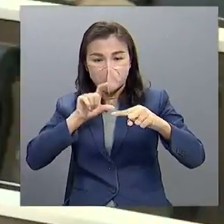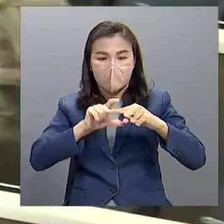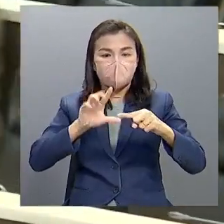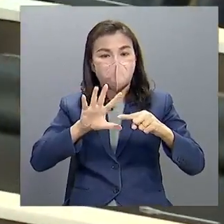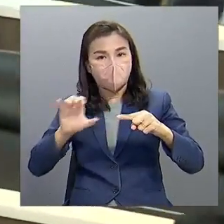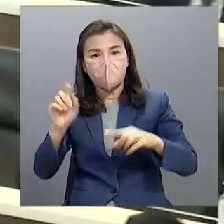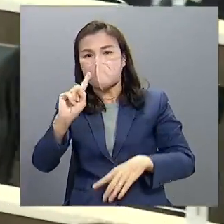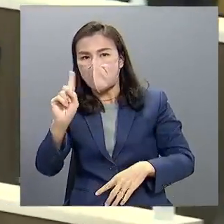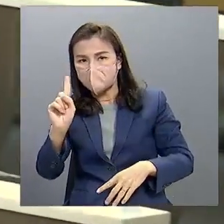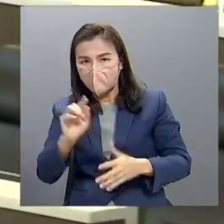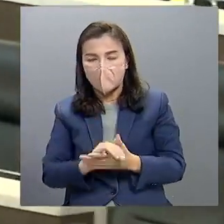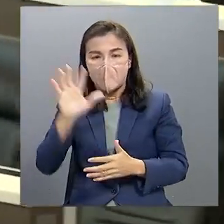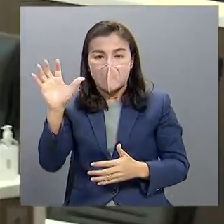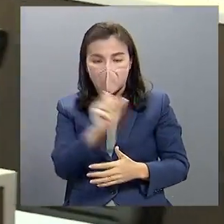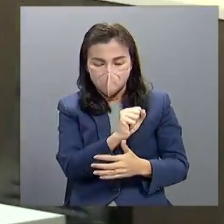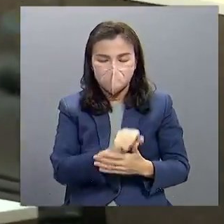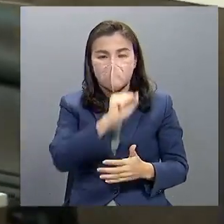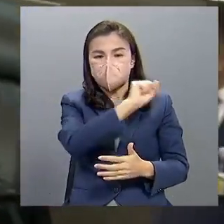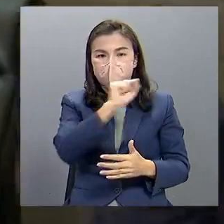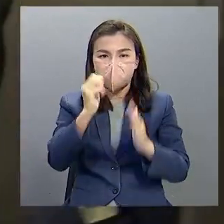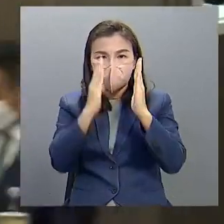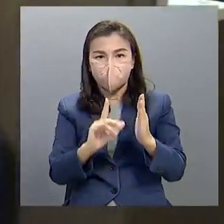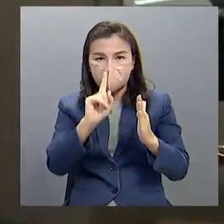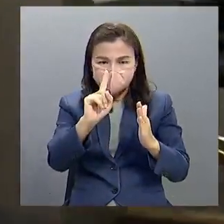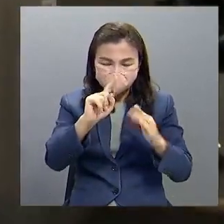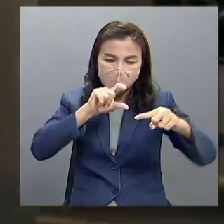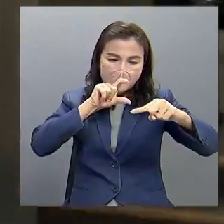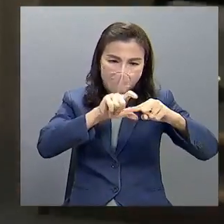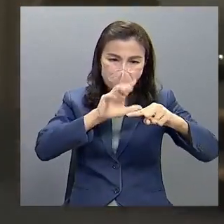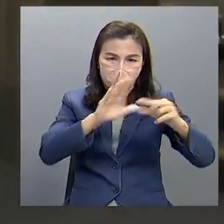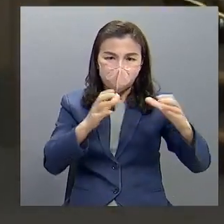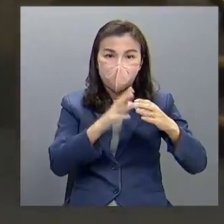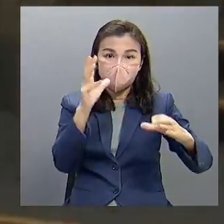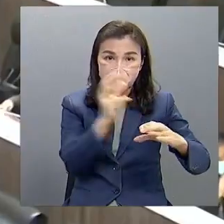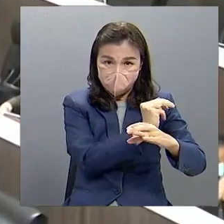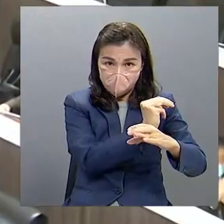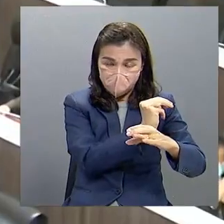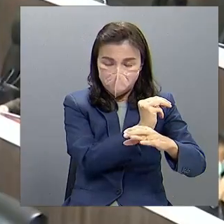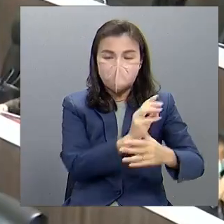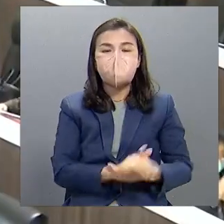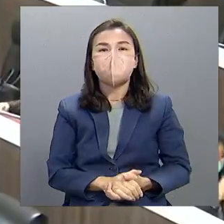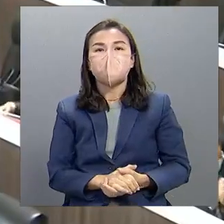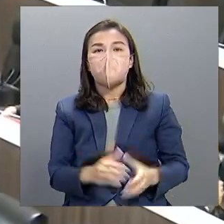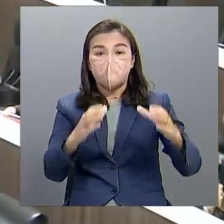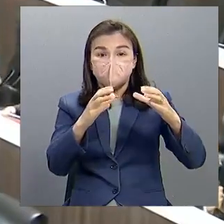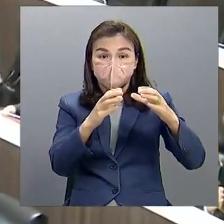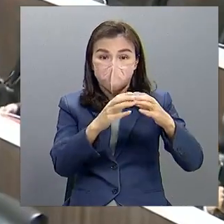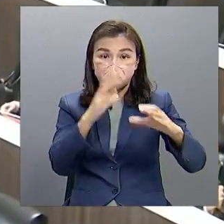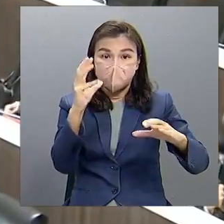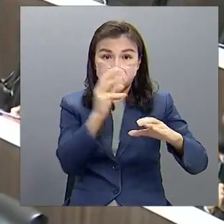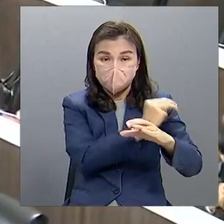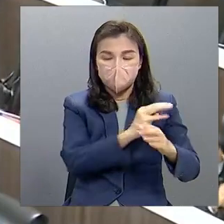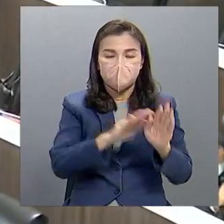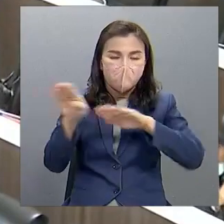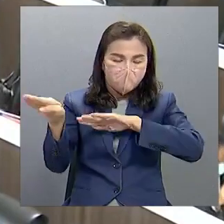เฉลี่ยส.ส. 1คนไปคิดคำนวณคะแนนแต่ละพรรคค่ะขณะเดียวกันกับแต่ละพรรคการเมืองนะคะก็เตรียมพร้อมศึกอภิปรายไม่ไว้วาง